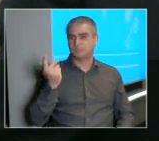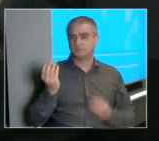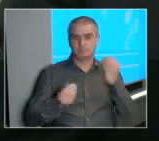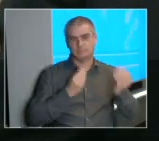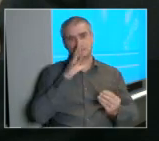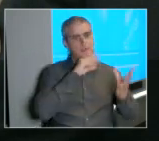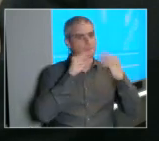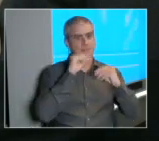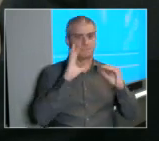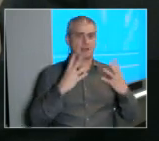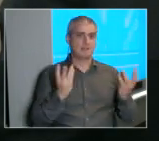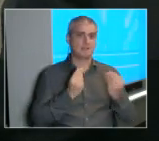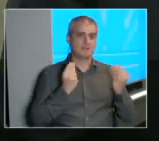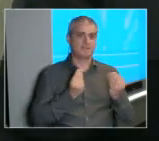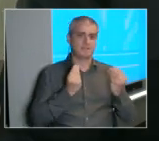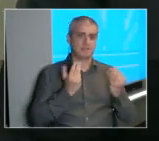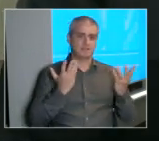משחקים, מדברים על דברים